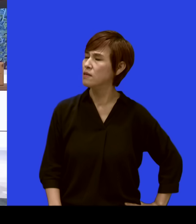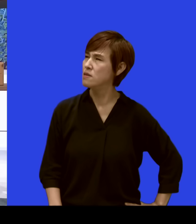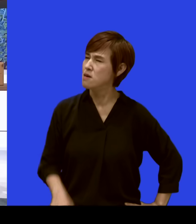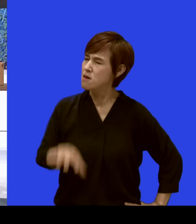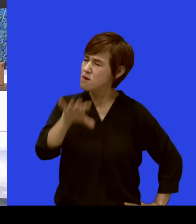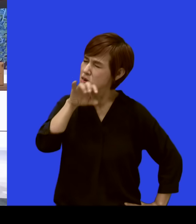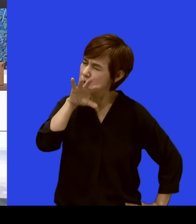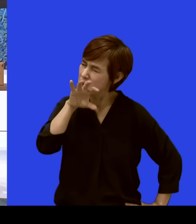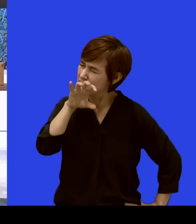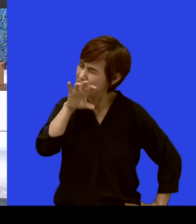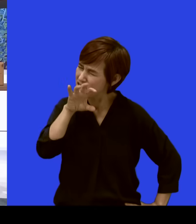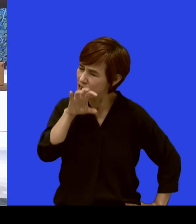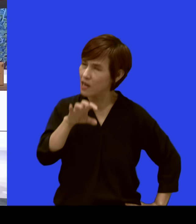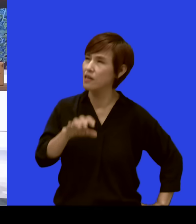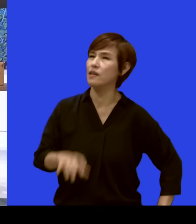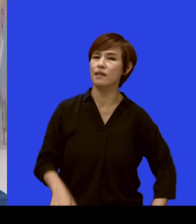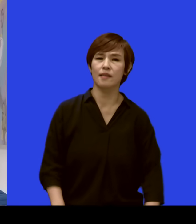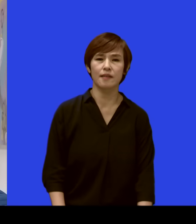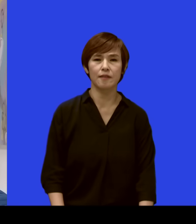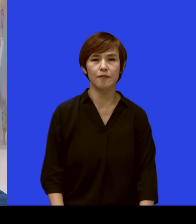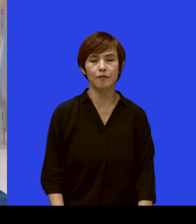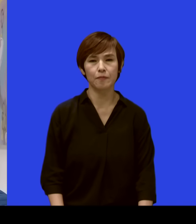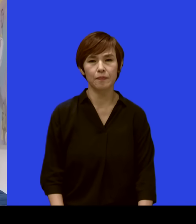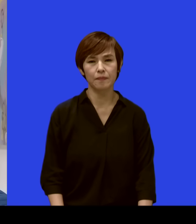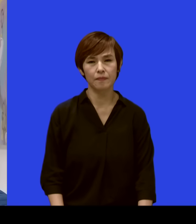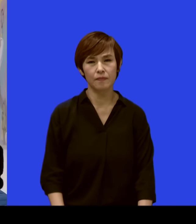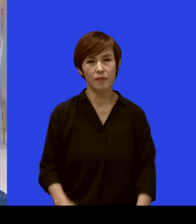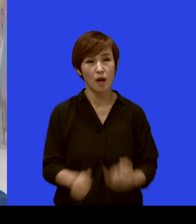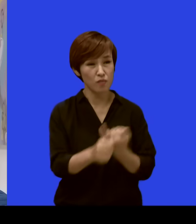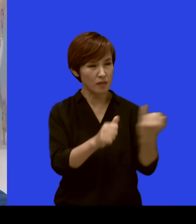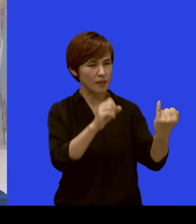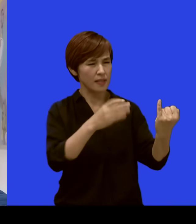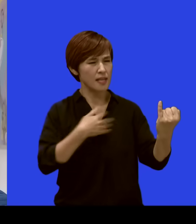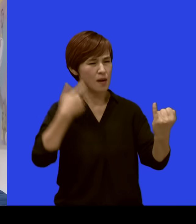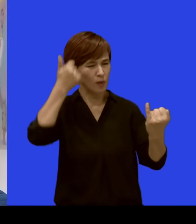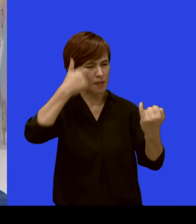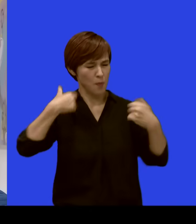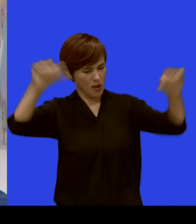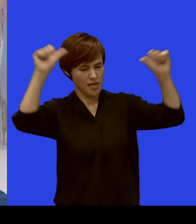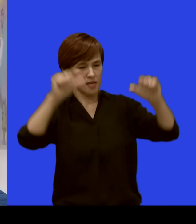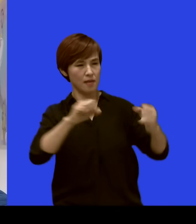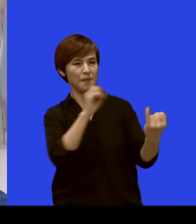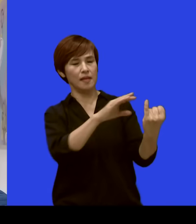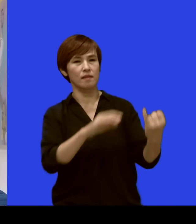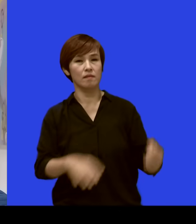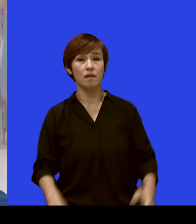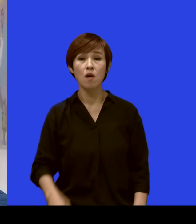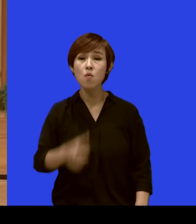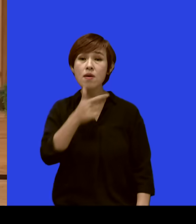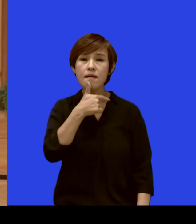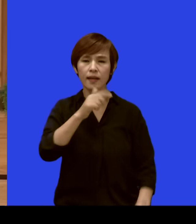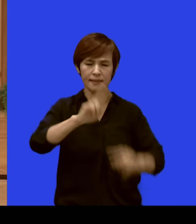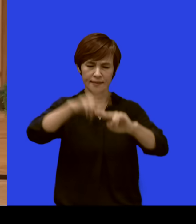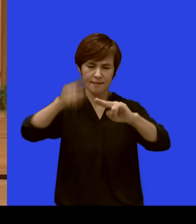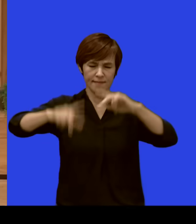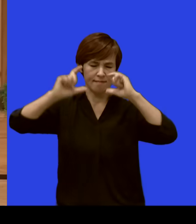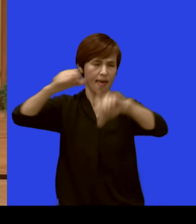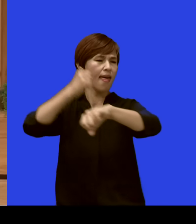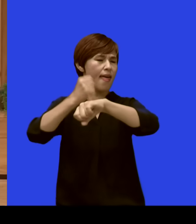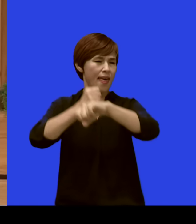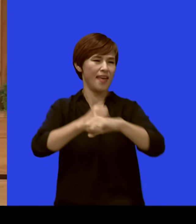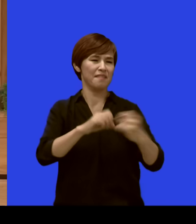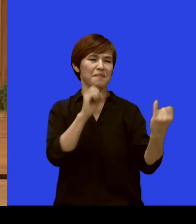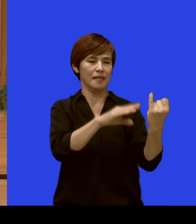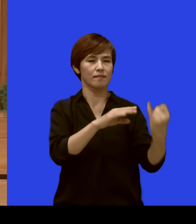뭐 이러면서 제가 하나님께 막 울부짖었죠. 그리고 우리 아내한테 나 목회 안 해. 근데 월요일날 사표 내고 나 그만둘 거야 집안에 해가지고 그리고